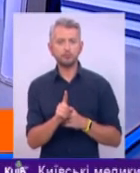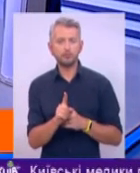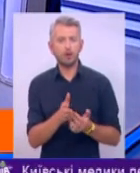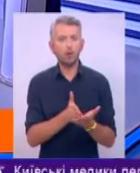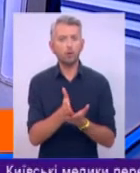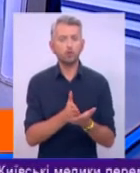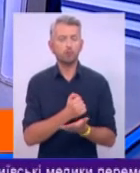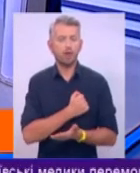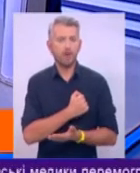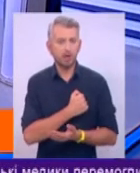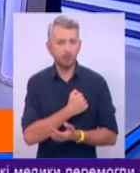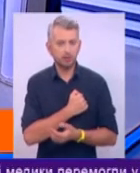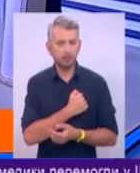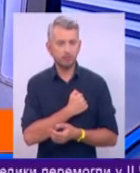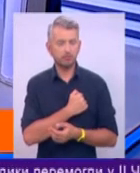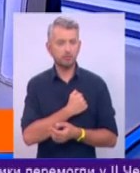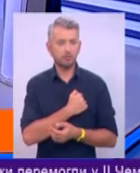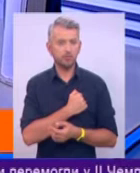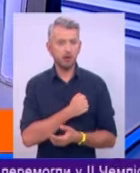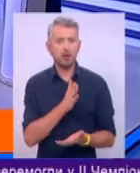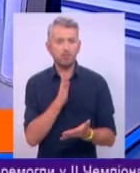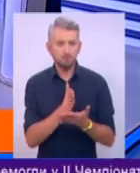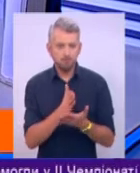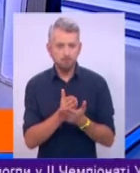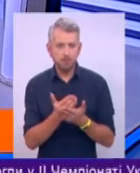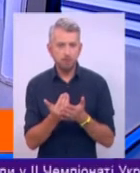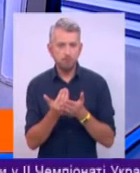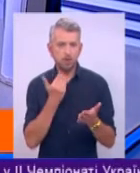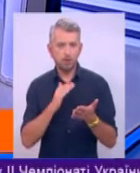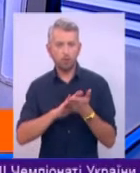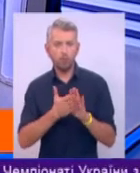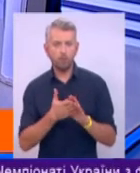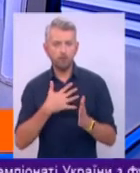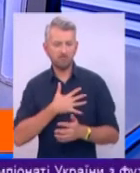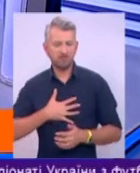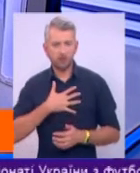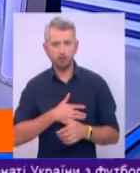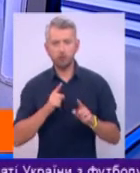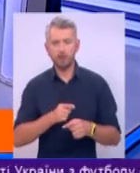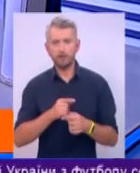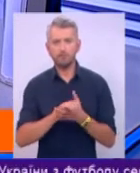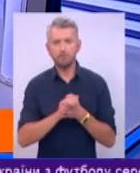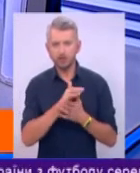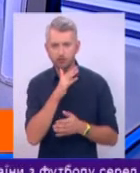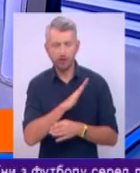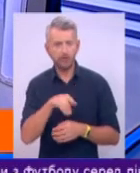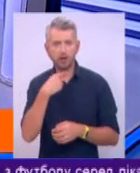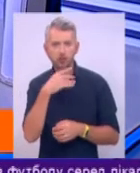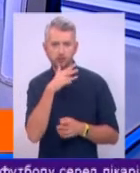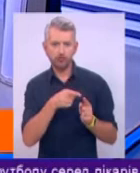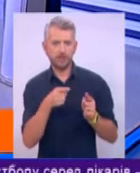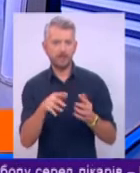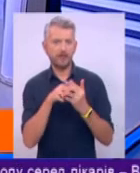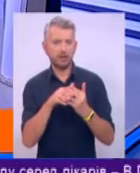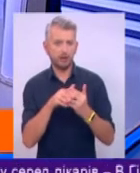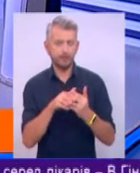служба в армії, вона, скажімо, має певні передумови стресу, навіть в мирний час, не кажу вже про часи війни.